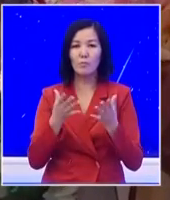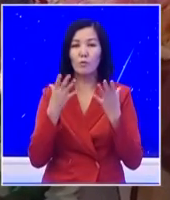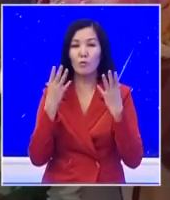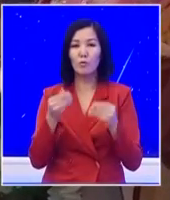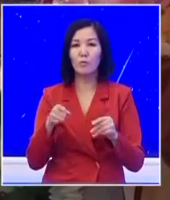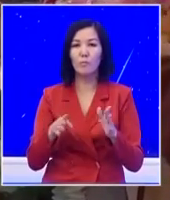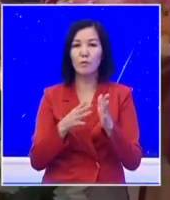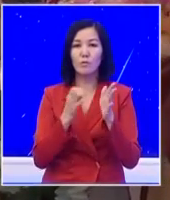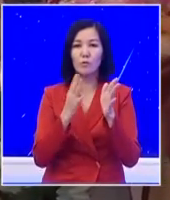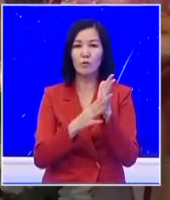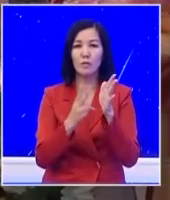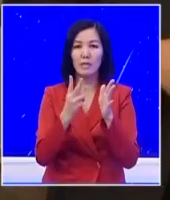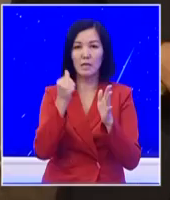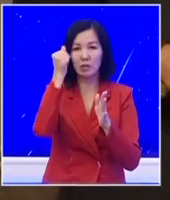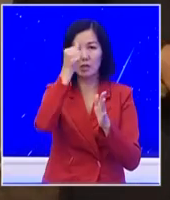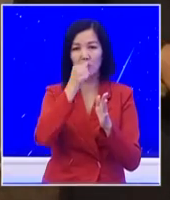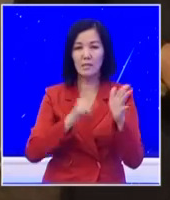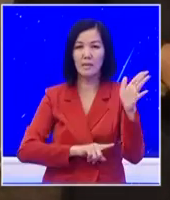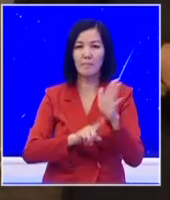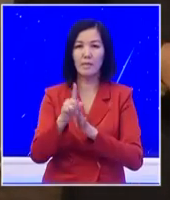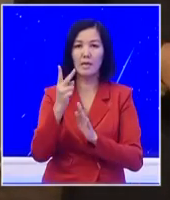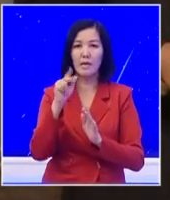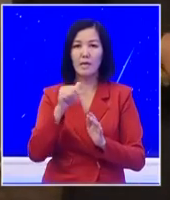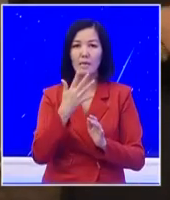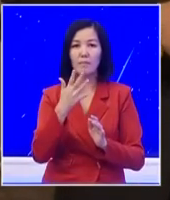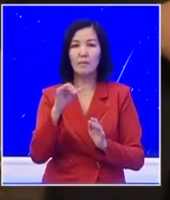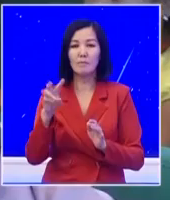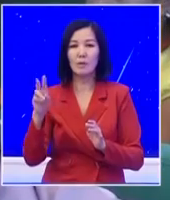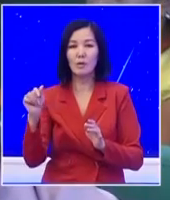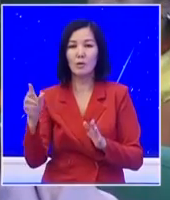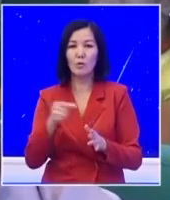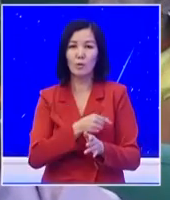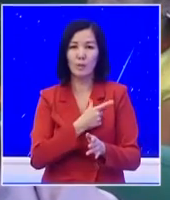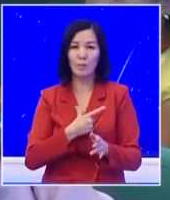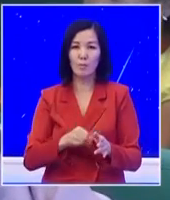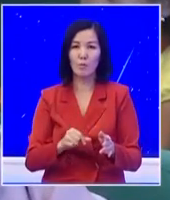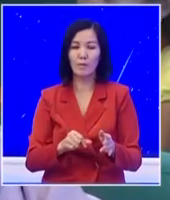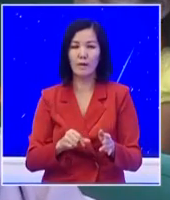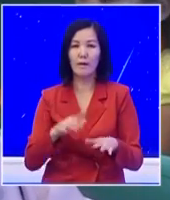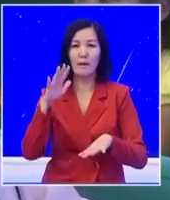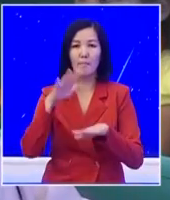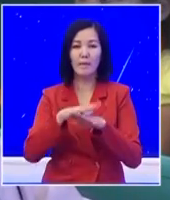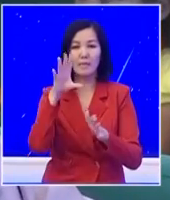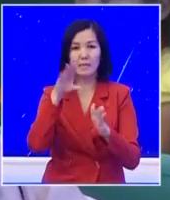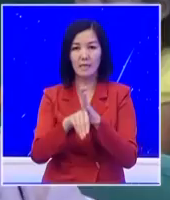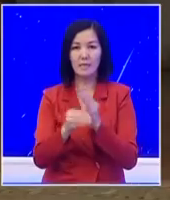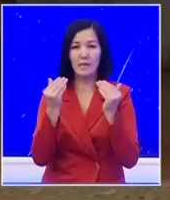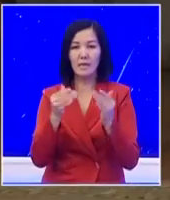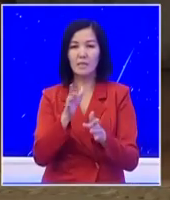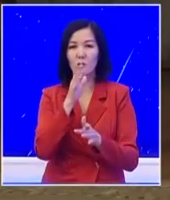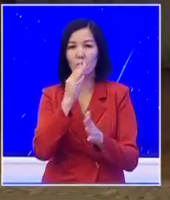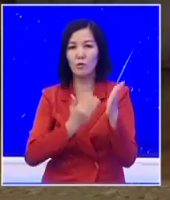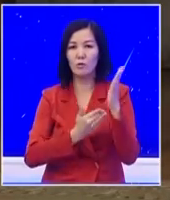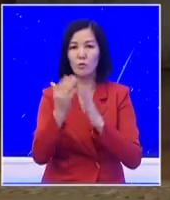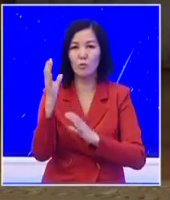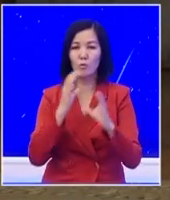таңда 1992 жылдан бергі 2,5 миллион дипломды мәліметтер базасына енгізген. Қазіргі уақытта